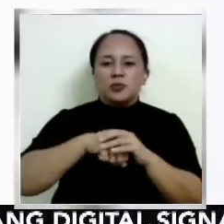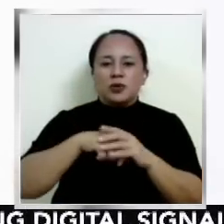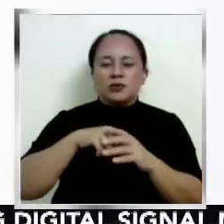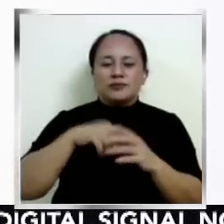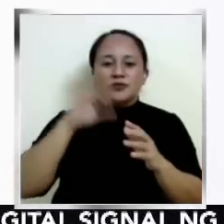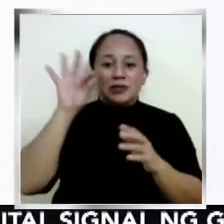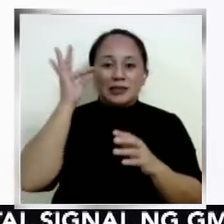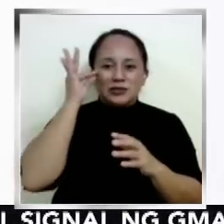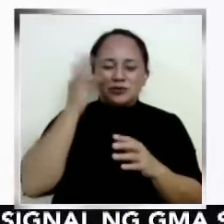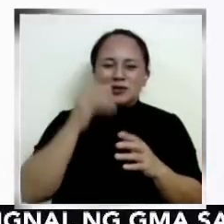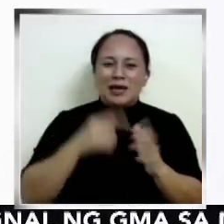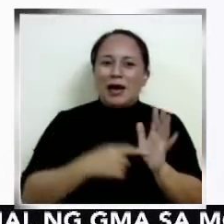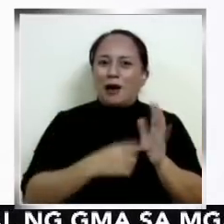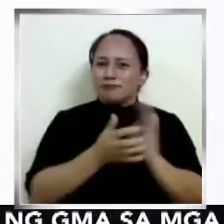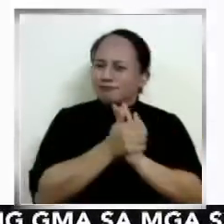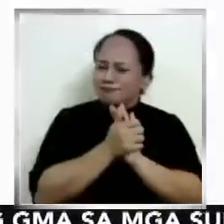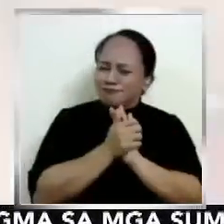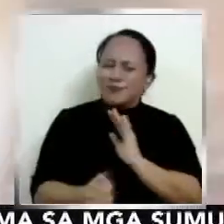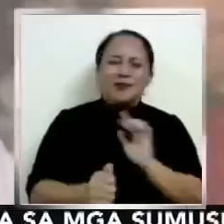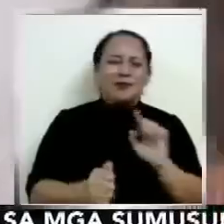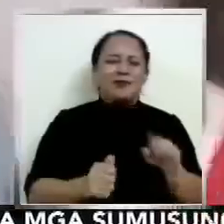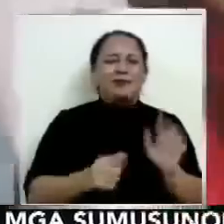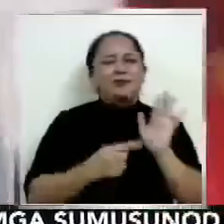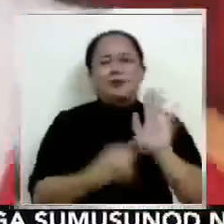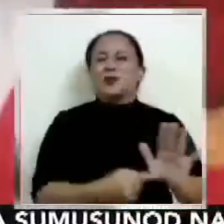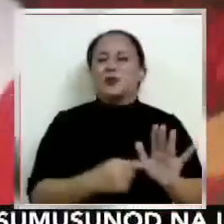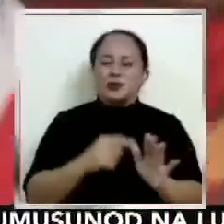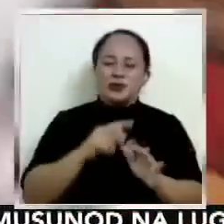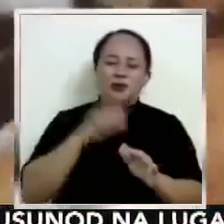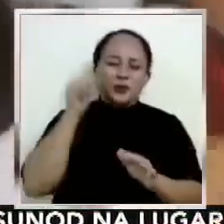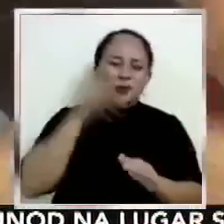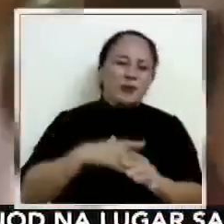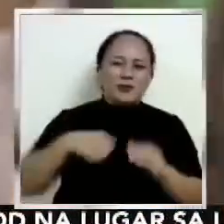ng ating Women's National Football Team.